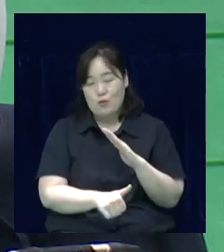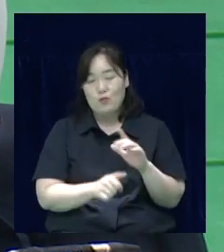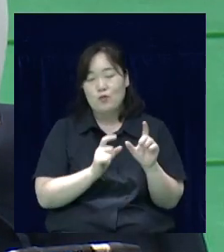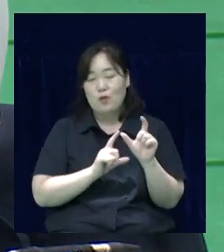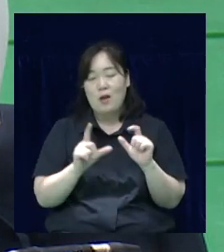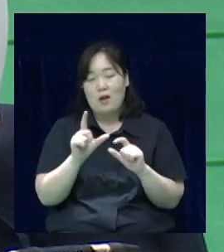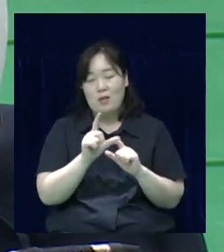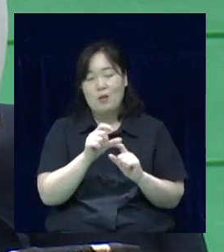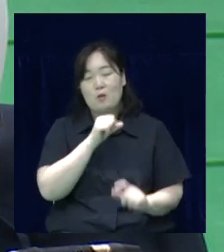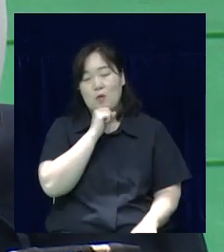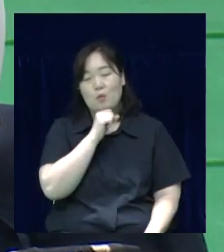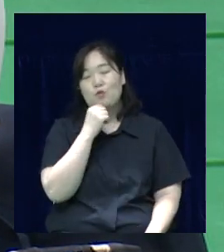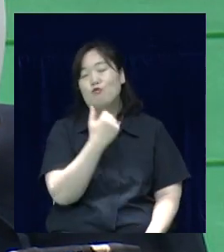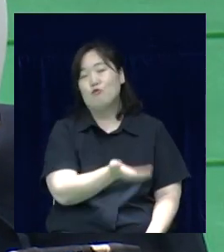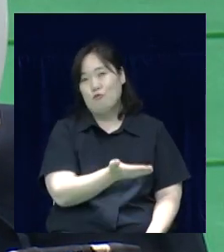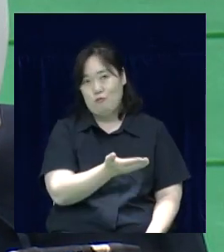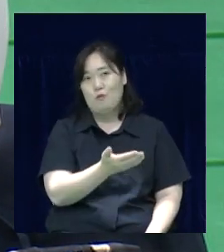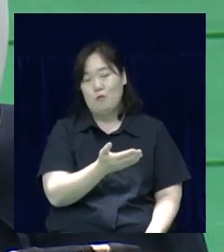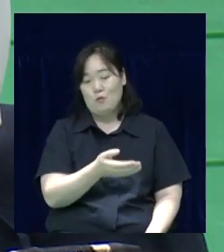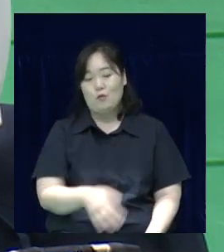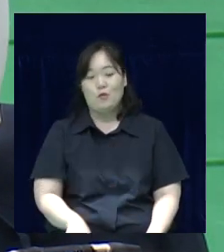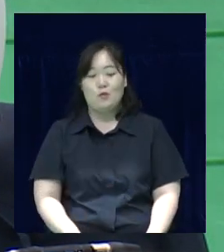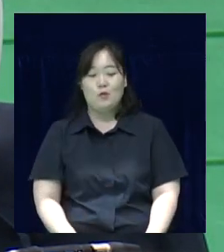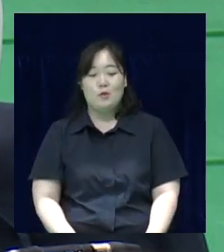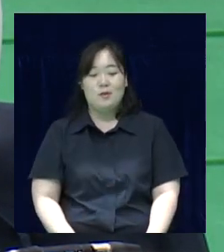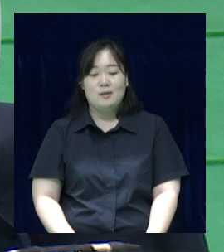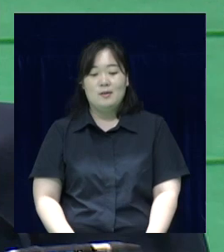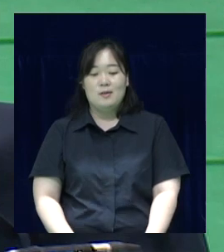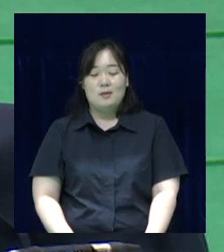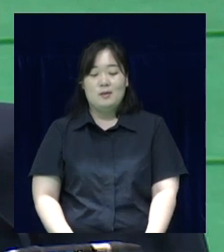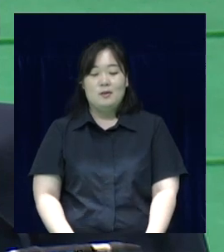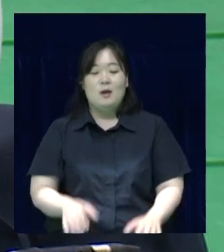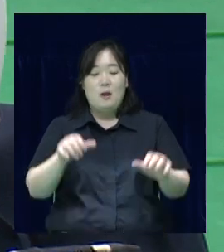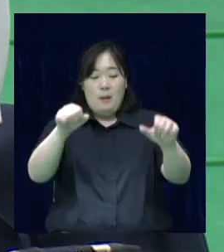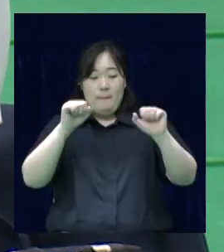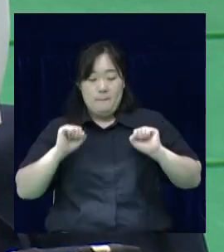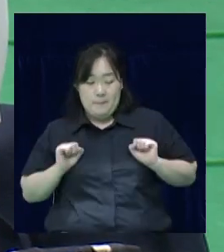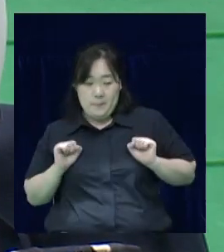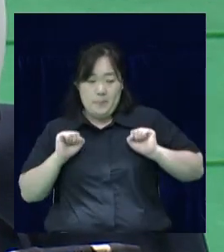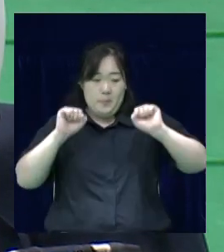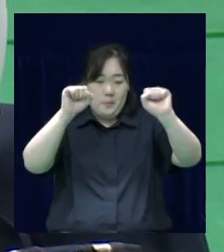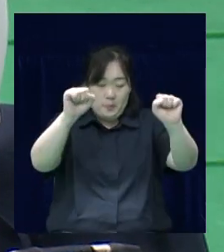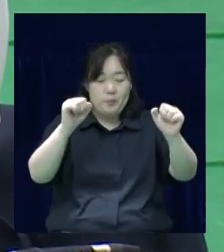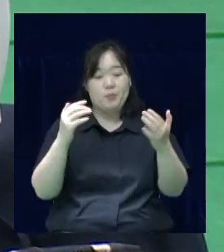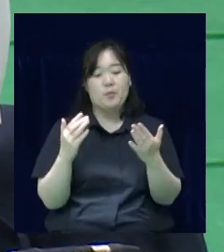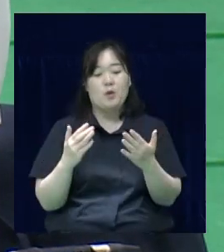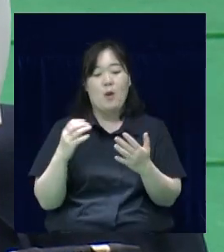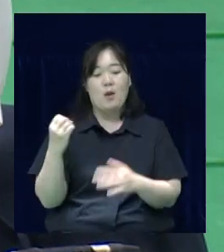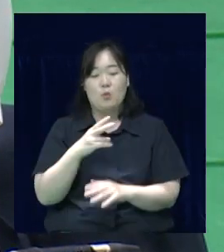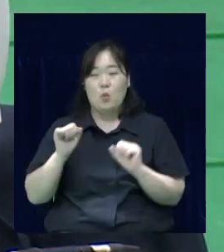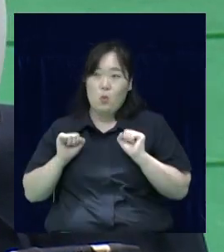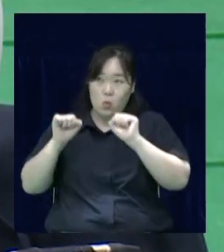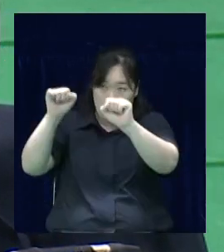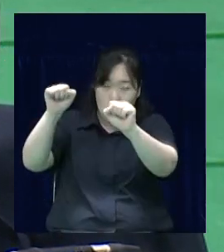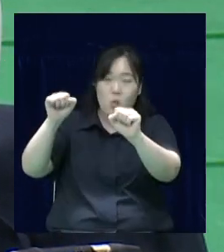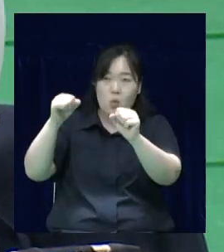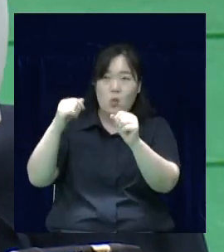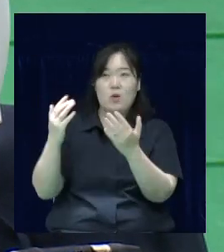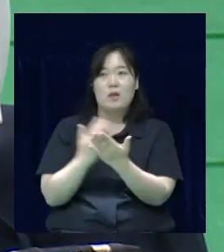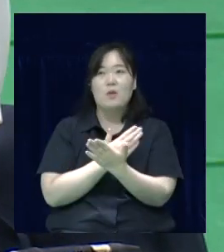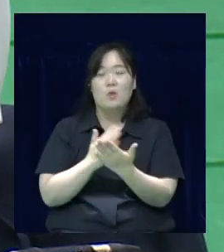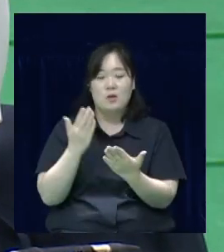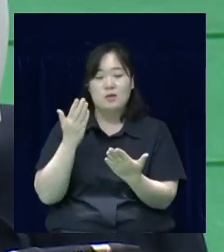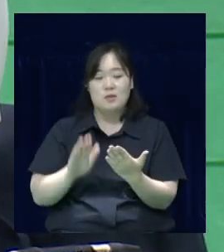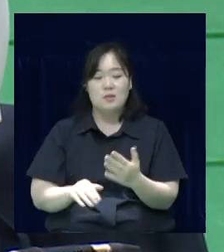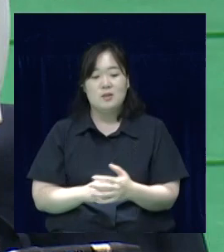아직도 웨이트리프팅이 또 남아있잖아요. 예, 우리가 그 파워리프팅과 웨이트리프팅 나눠지는데요. 웨이트리프팅이 경기 기록이